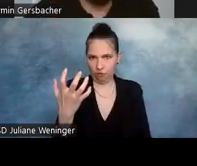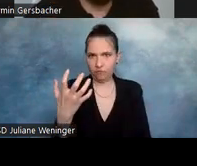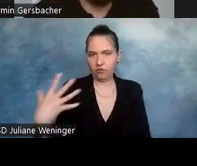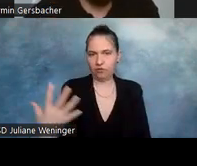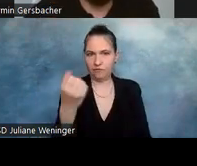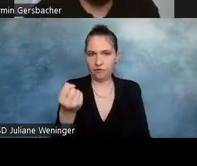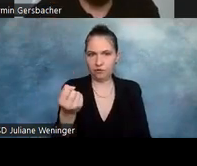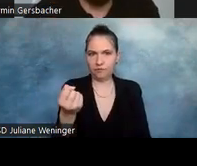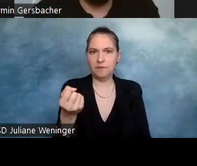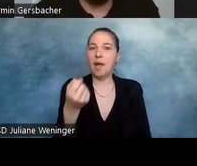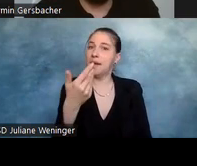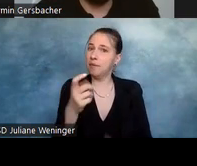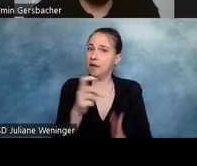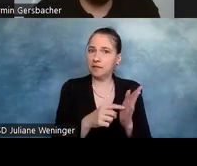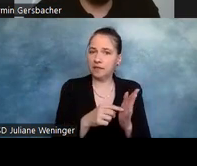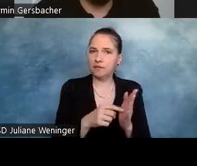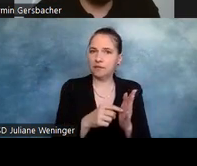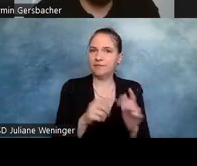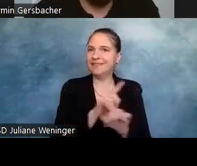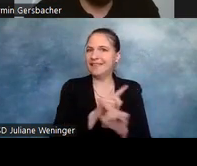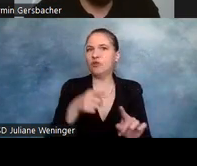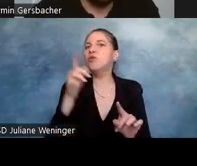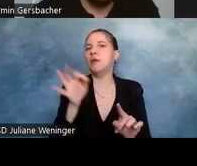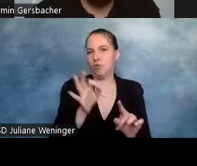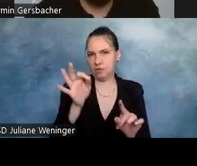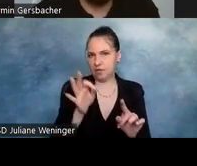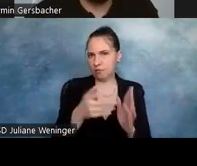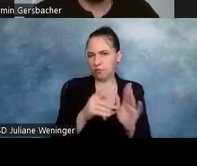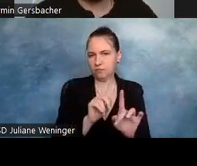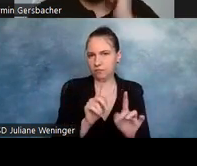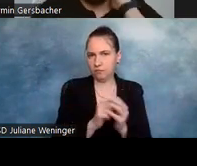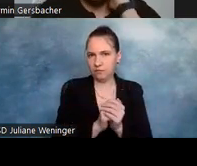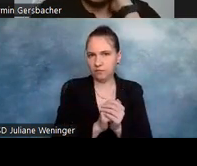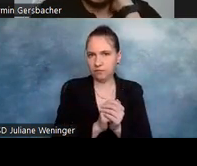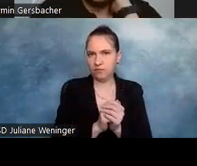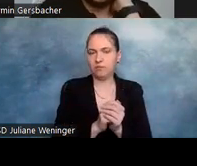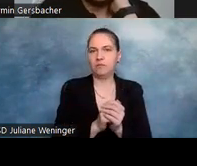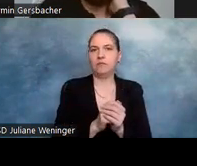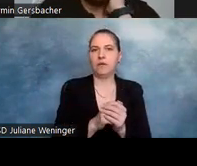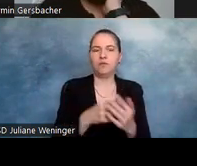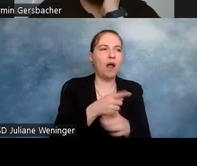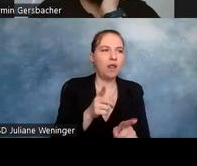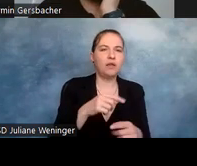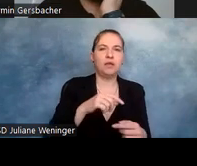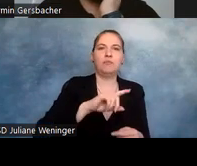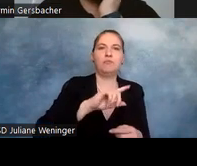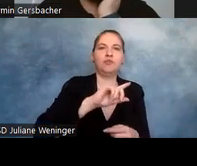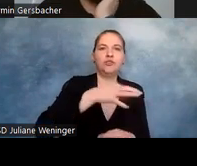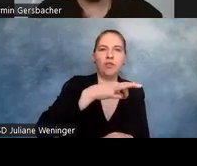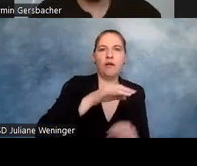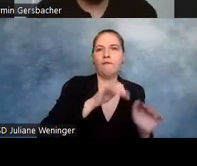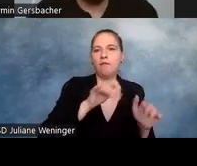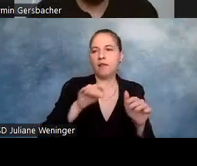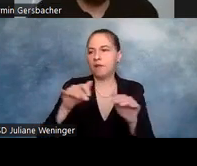nochmal den Hinweis, manche Kriterien werden nur unvollständig geprüft. Genau, da kann man jetzt doch nicht alle Sonderfälle auf einfache Weise damit